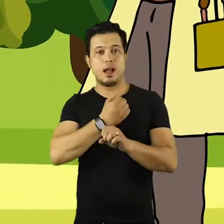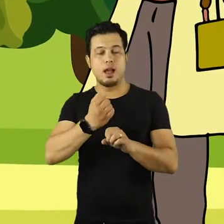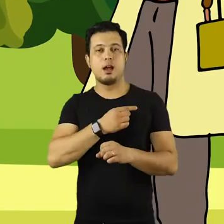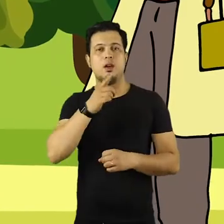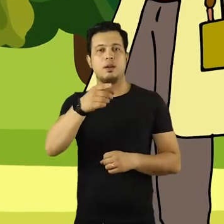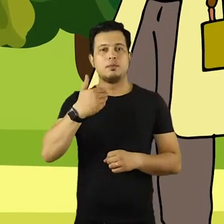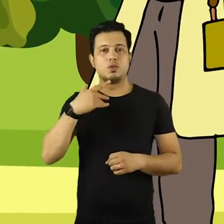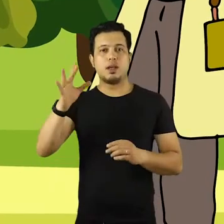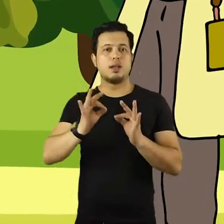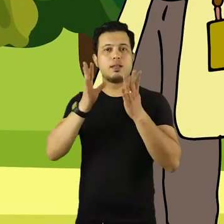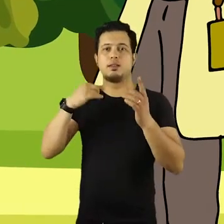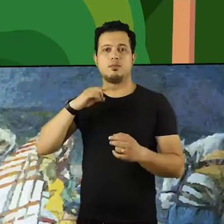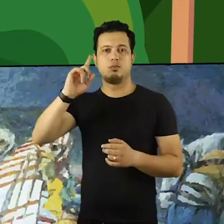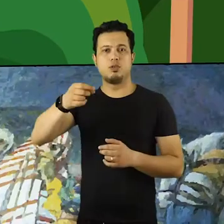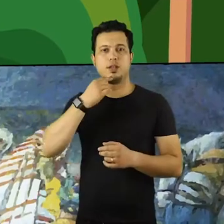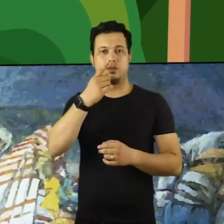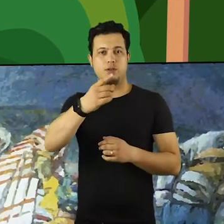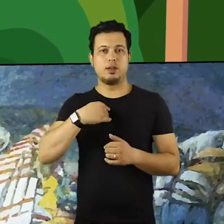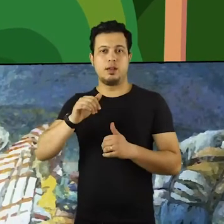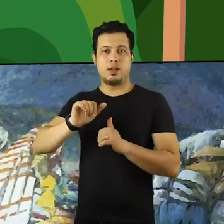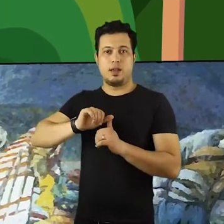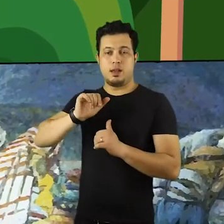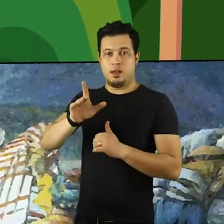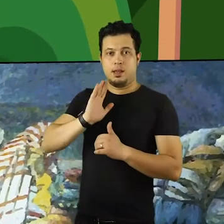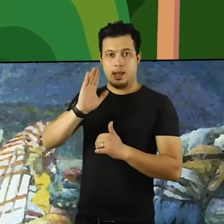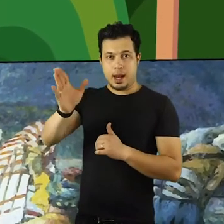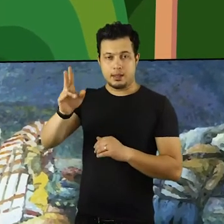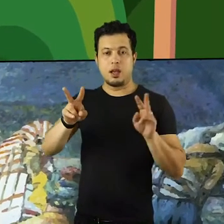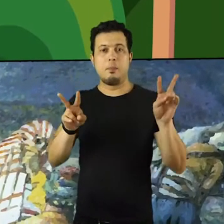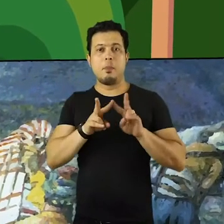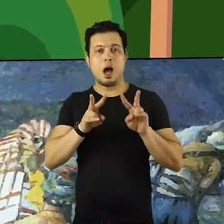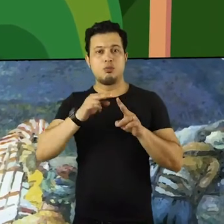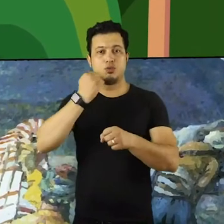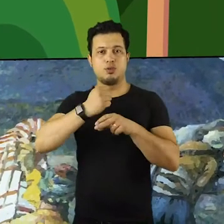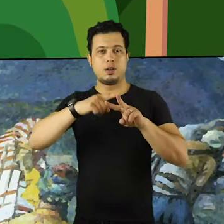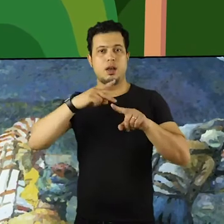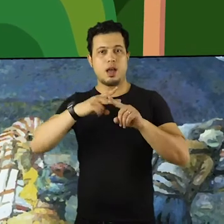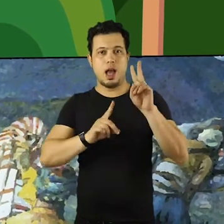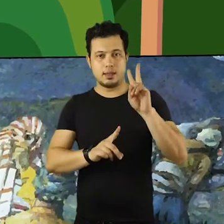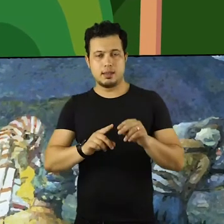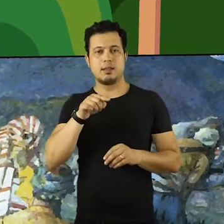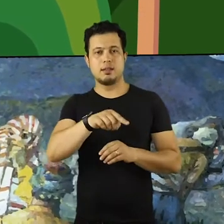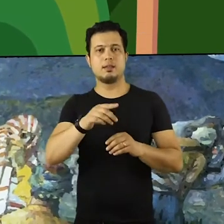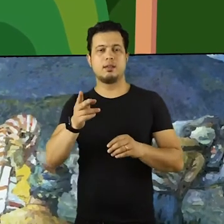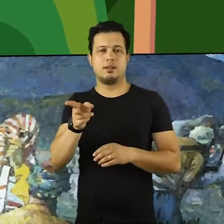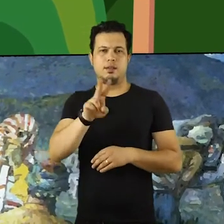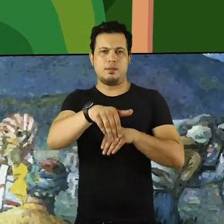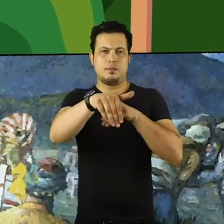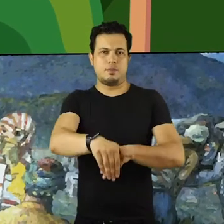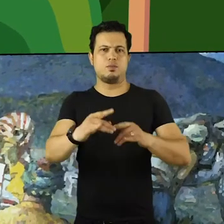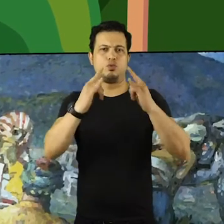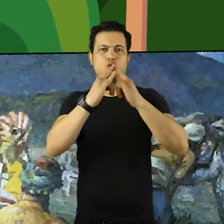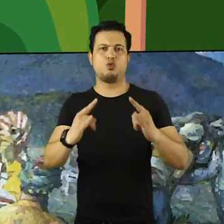Peki orayı nasıl bulacağız? İleride Mahmut Gazi Türbesi var. Türbeye